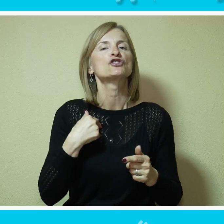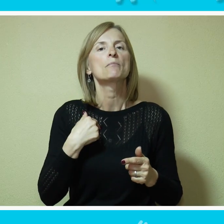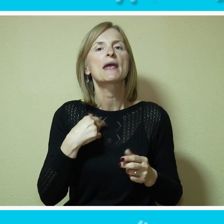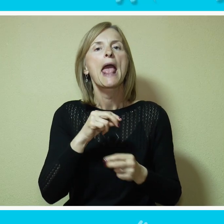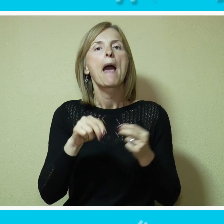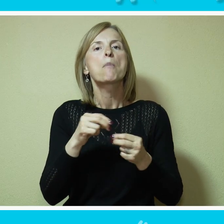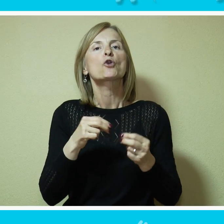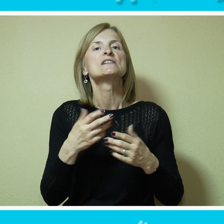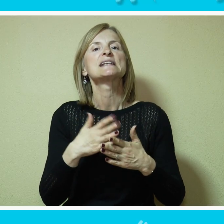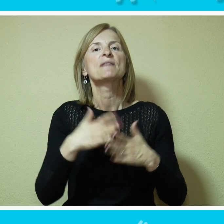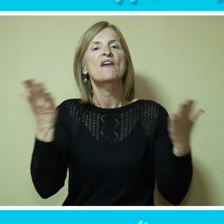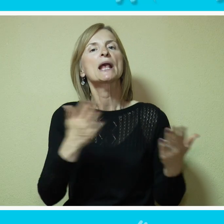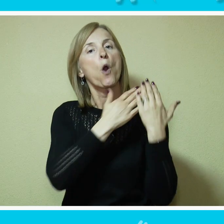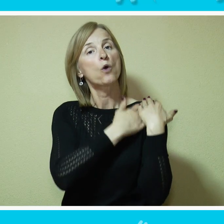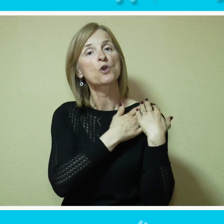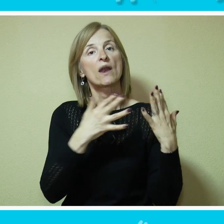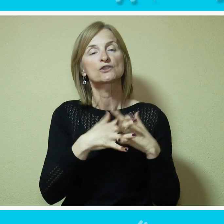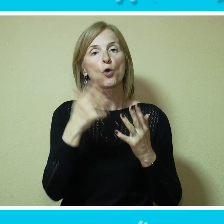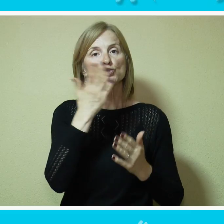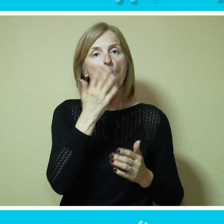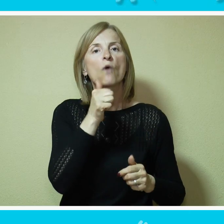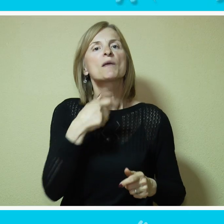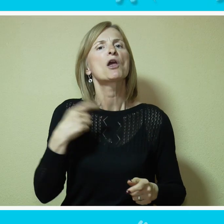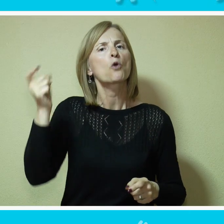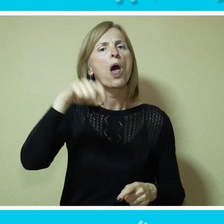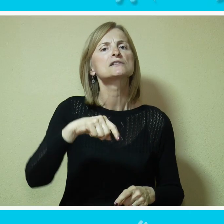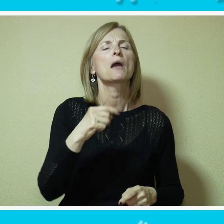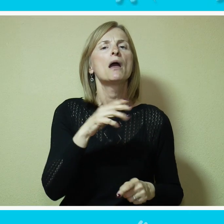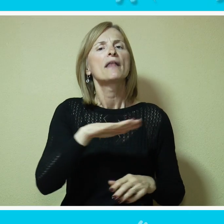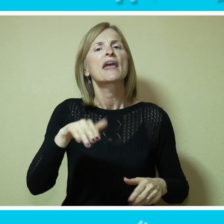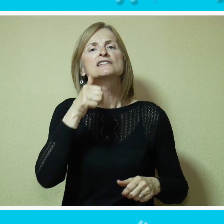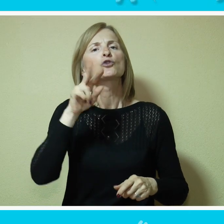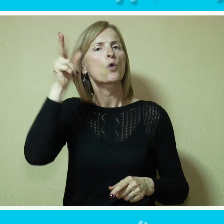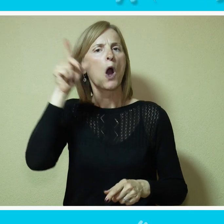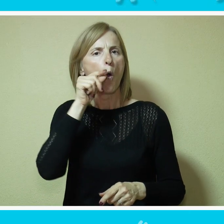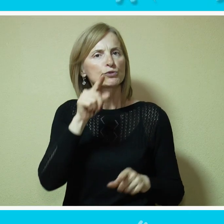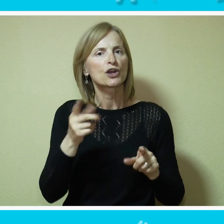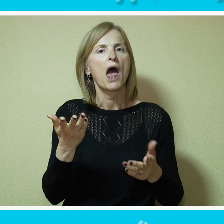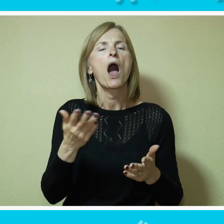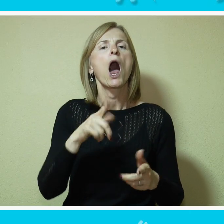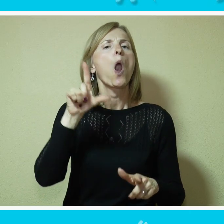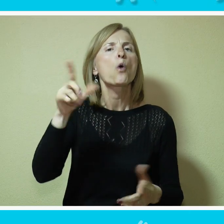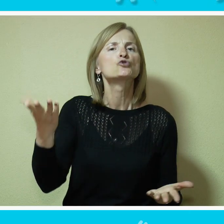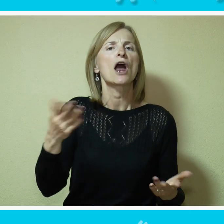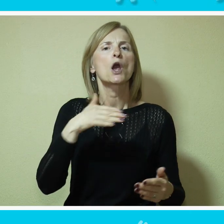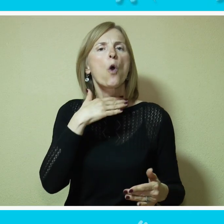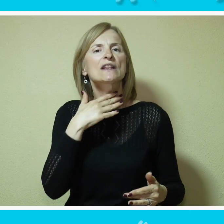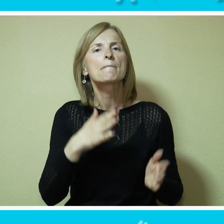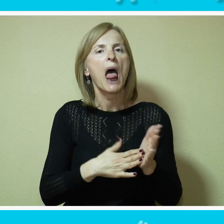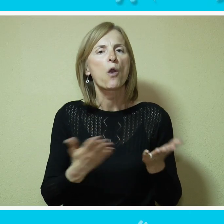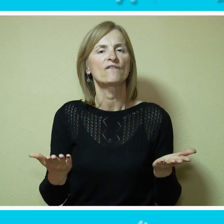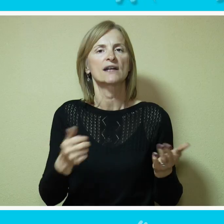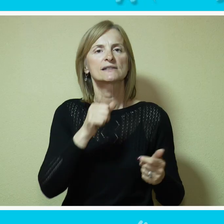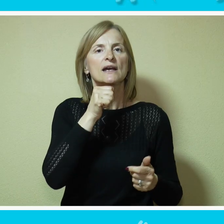deci dobar oslonac kroz to školovanje, jer nam dolaze učenici ne samo iz Čačka, iz drugih opština, iz Moravičkog okruga, iz Lučana, iz Gornjeg